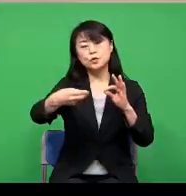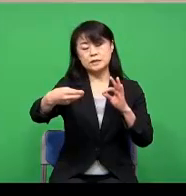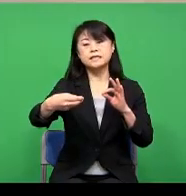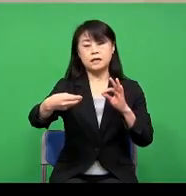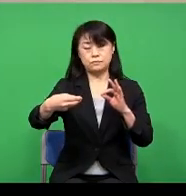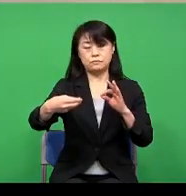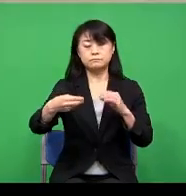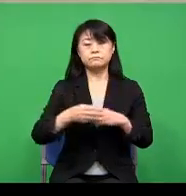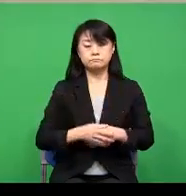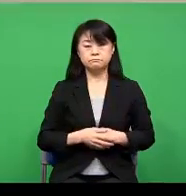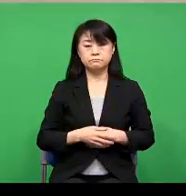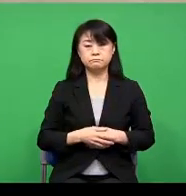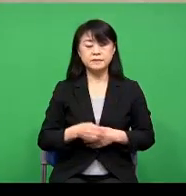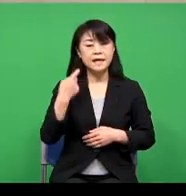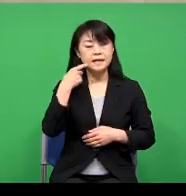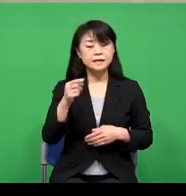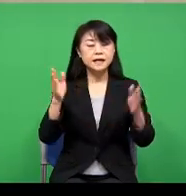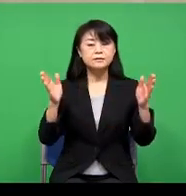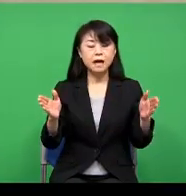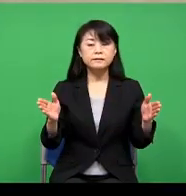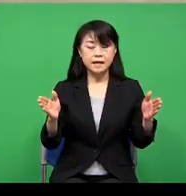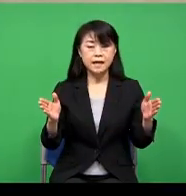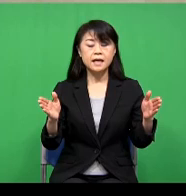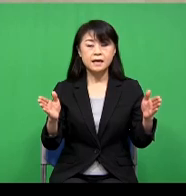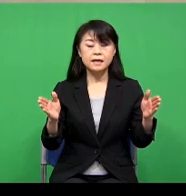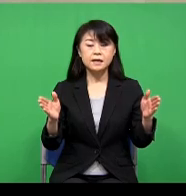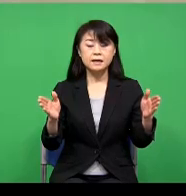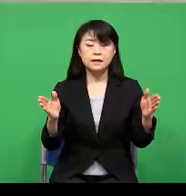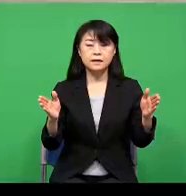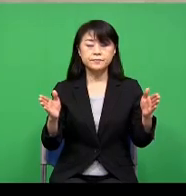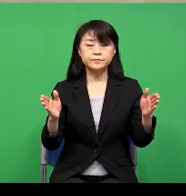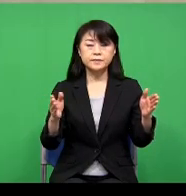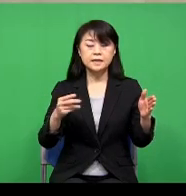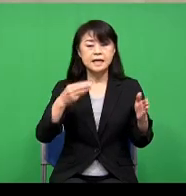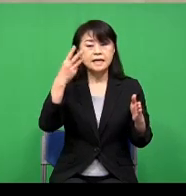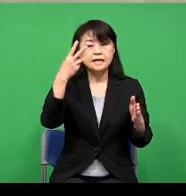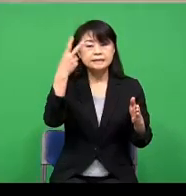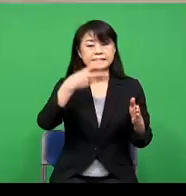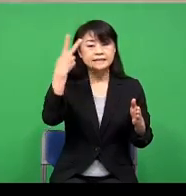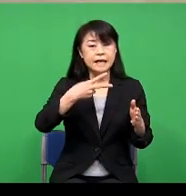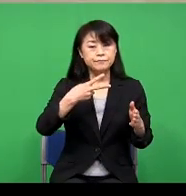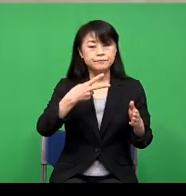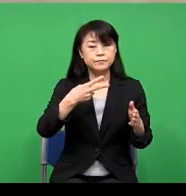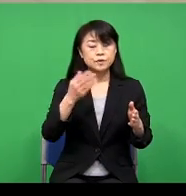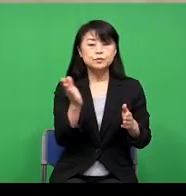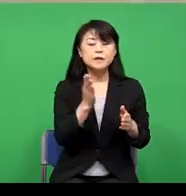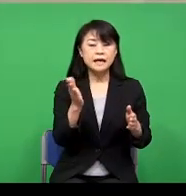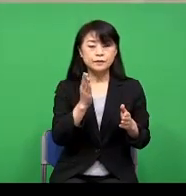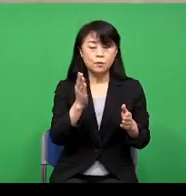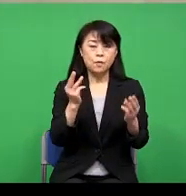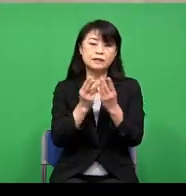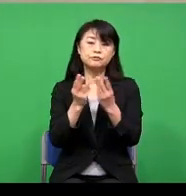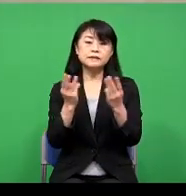になりますと、だいたいトータルを3000億円ぐらいにしないと、対応できないと。